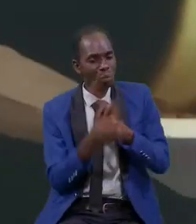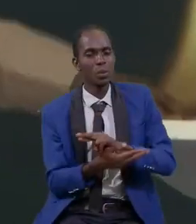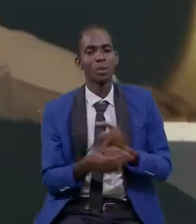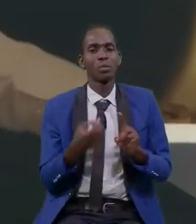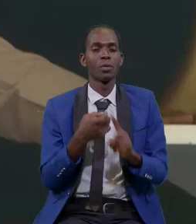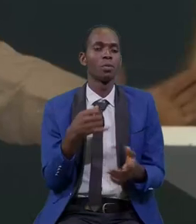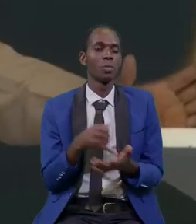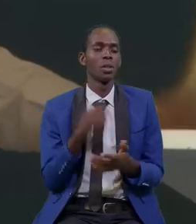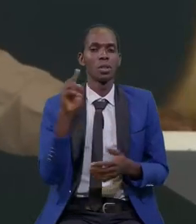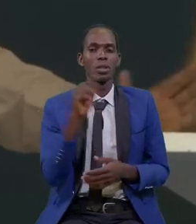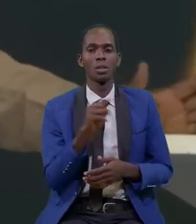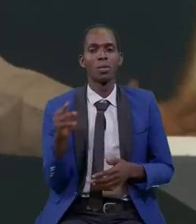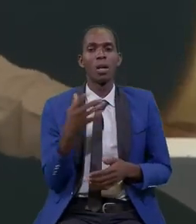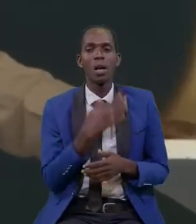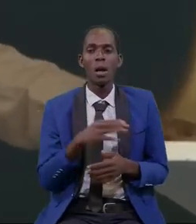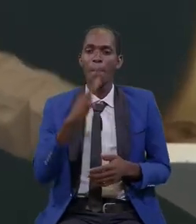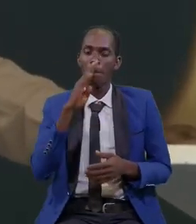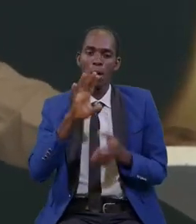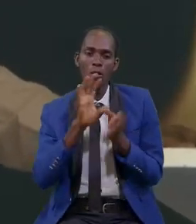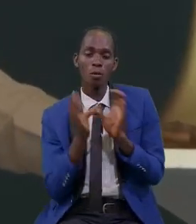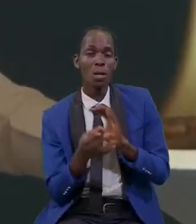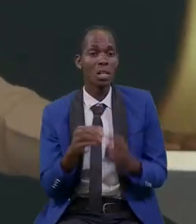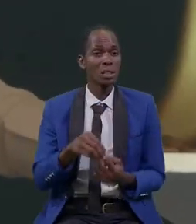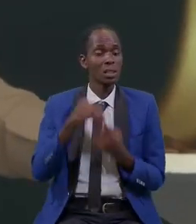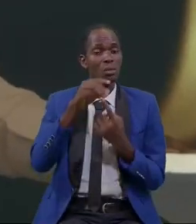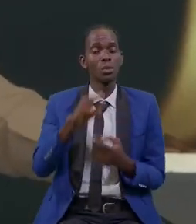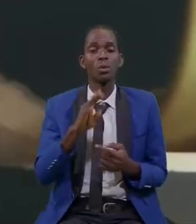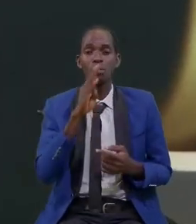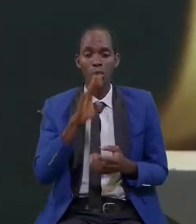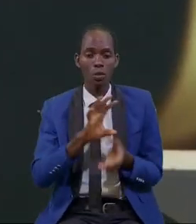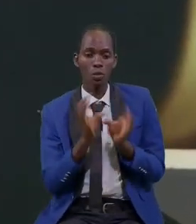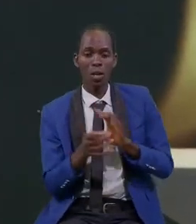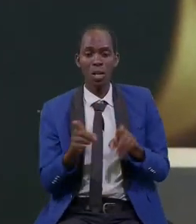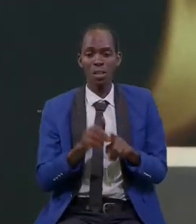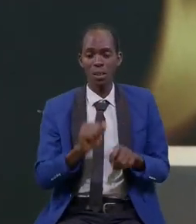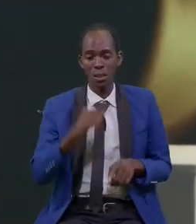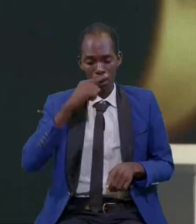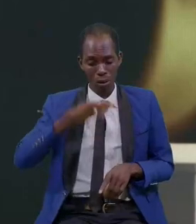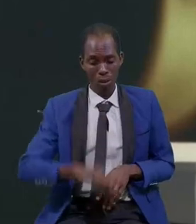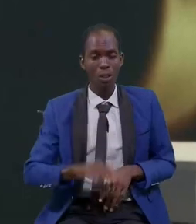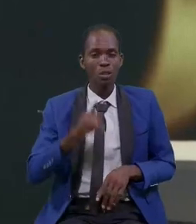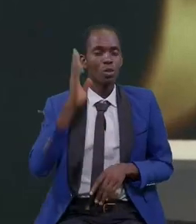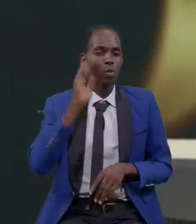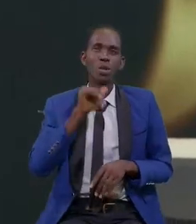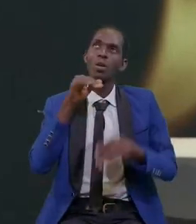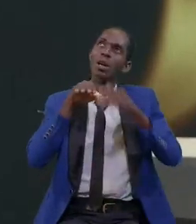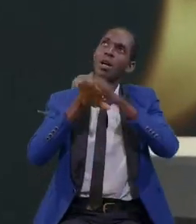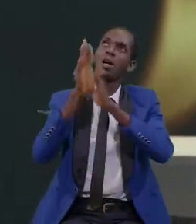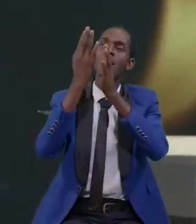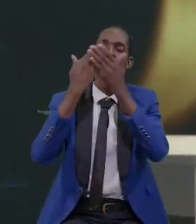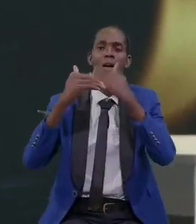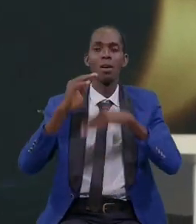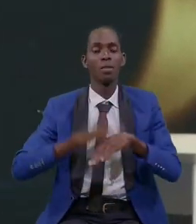repentez-vous. Convertissez-vous. Si vous ne vous convertissez pas, vous devenez comme des petits enfants. Vous n'entrerez pas dans le royaume de Dieu.